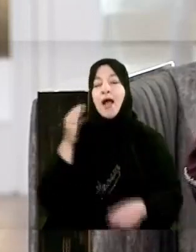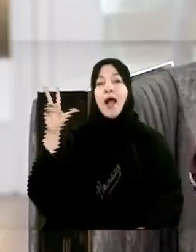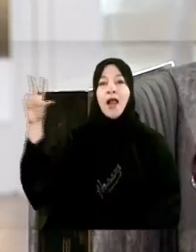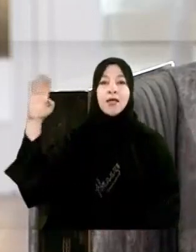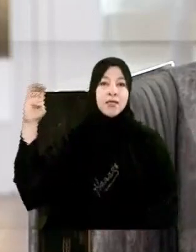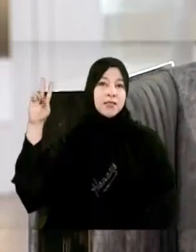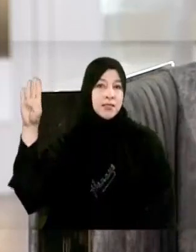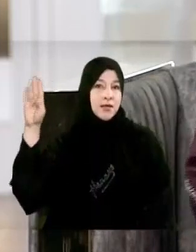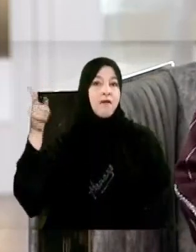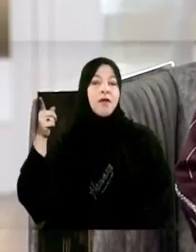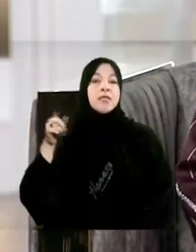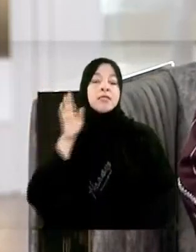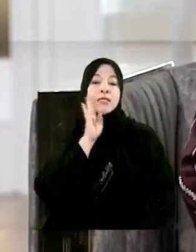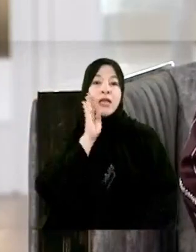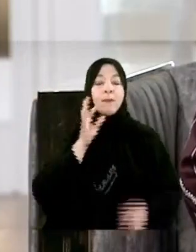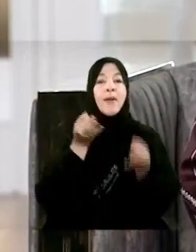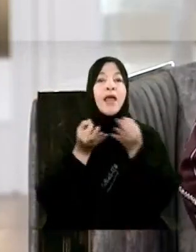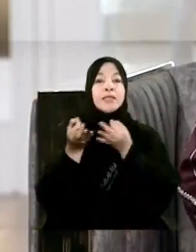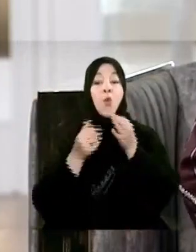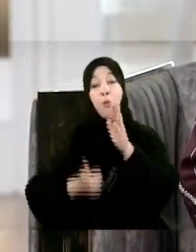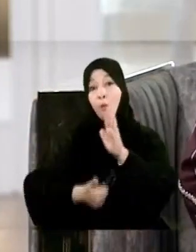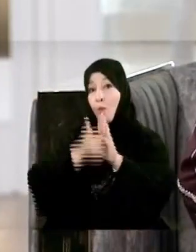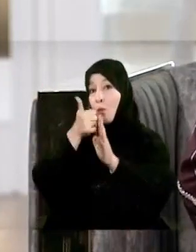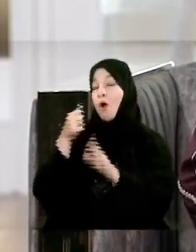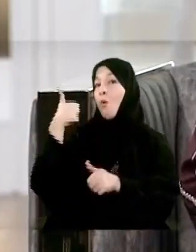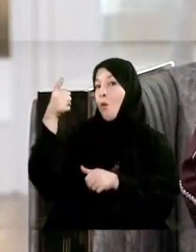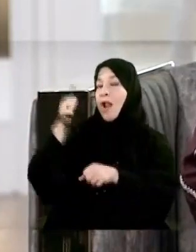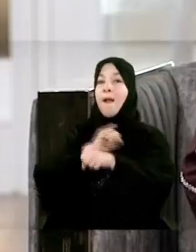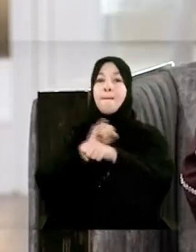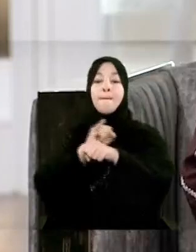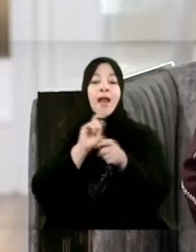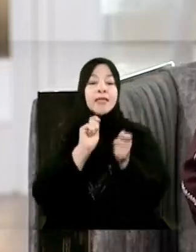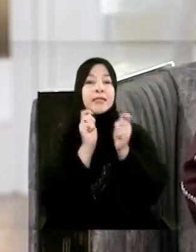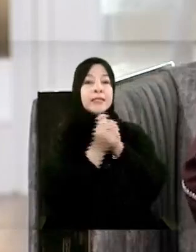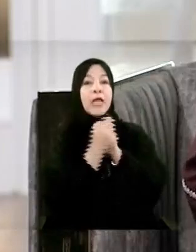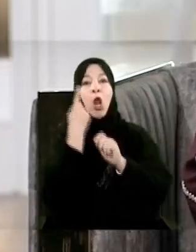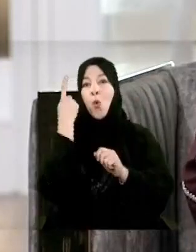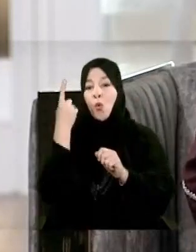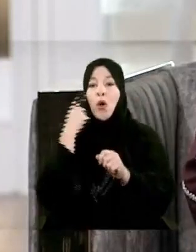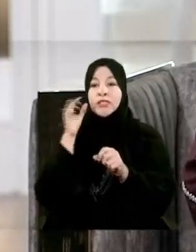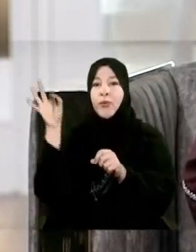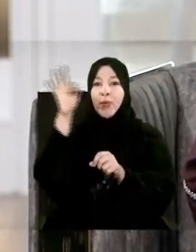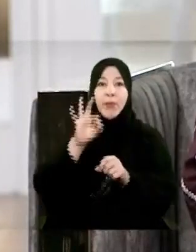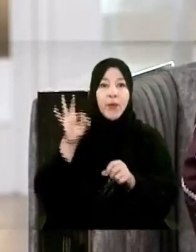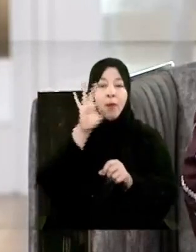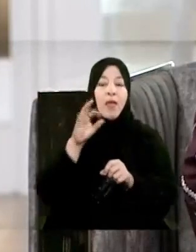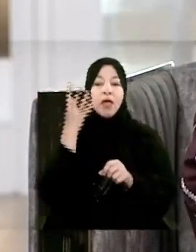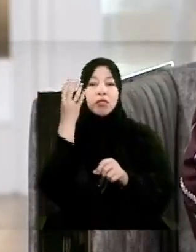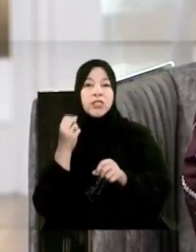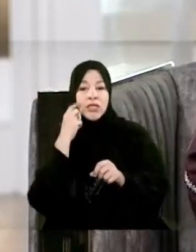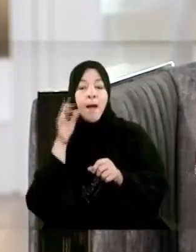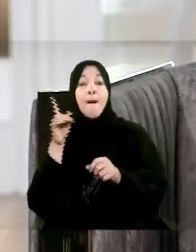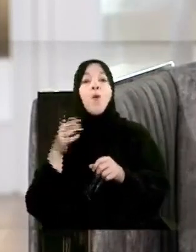الأساسي. وأيضا حققت المركز الأول في مشروع بديل آمن لمكافحة بعوضتي الأنفلس